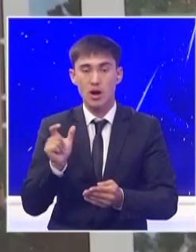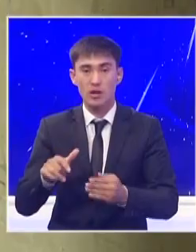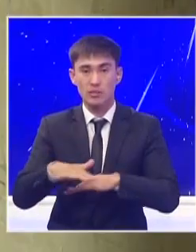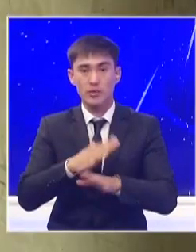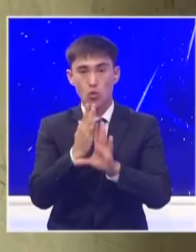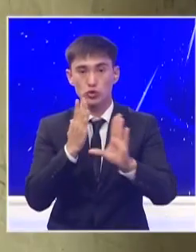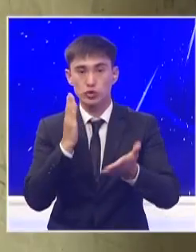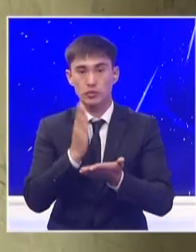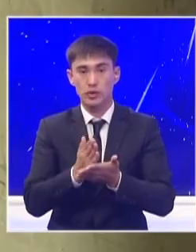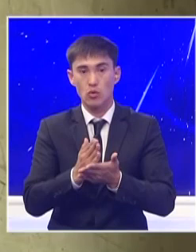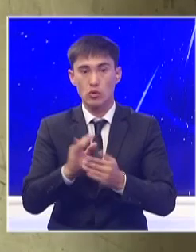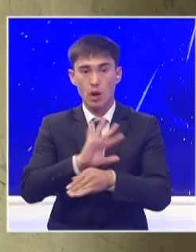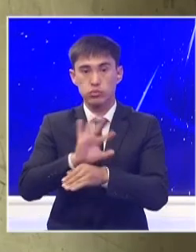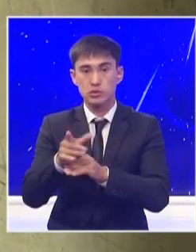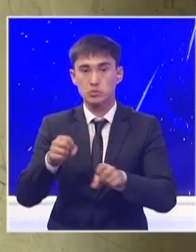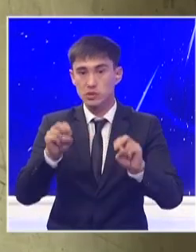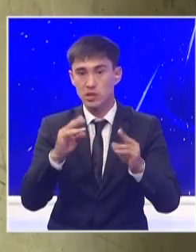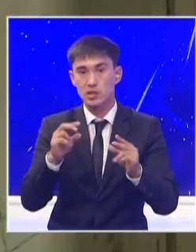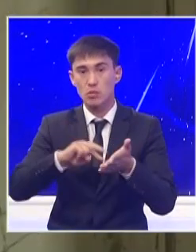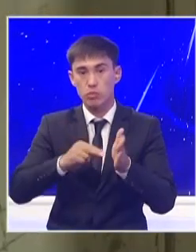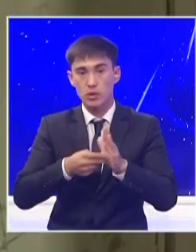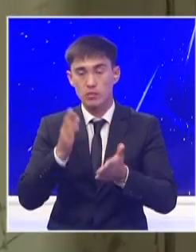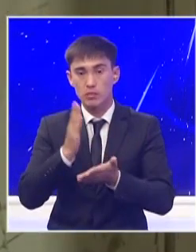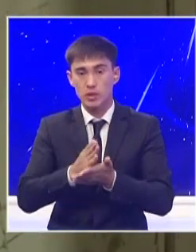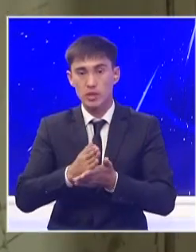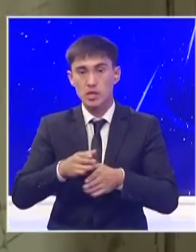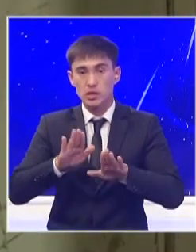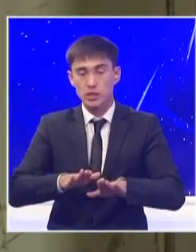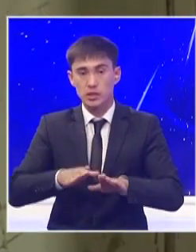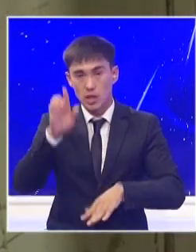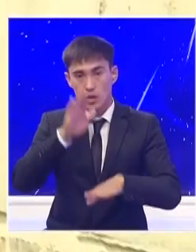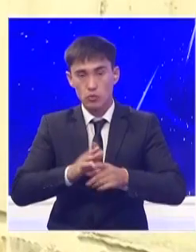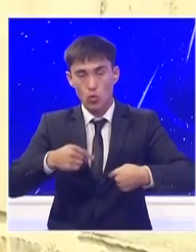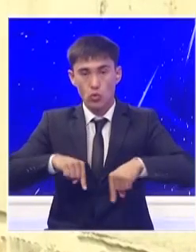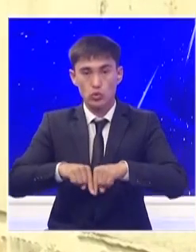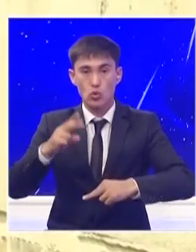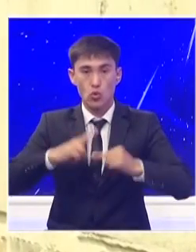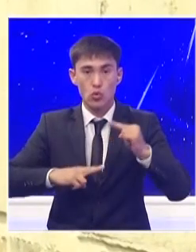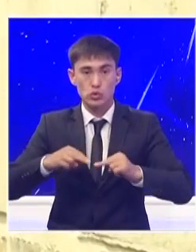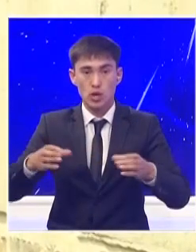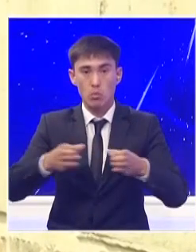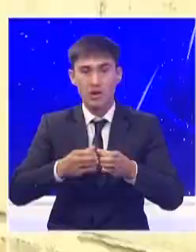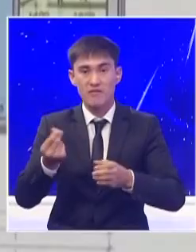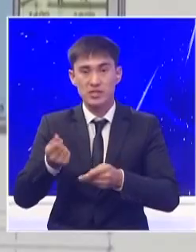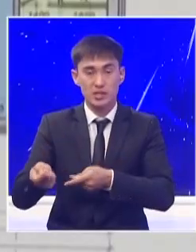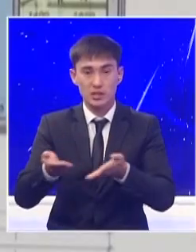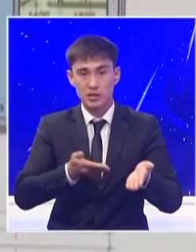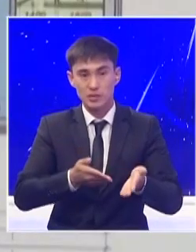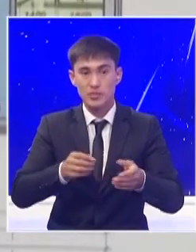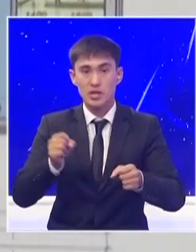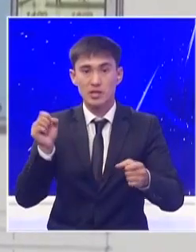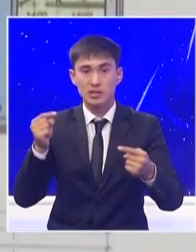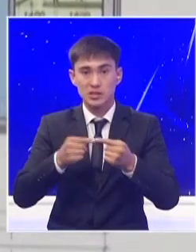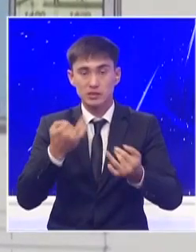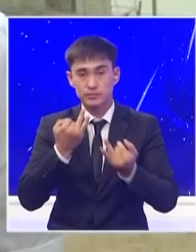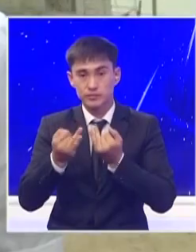қамту мақсатында арнайы жоба жоспарлары бар. Жергілікті әкімдік өкілдері аумаққа құрылыс компаниялары мен инвесторларды тартып, тиісті